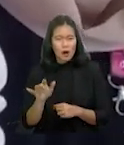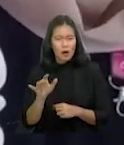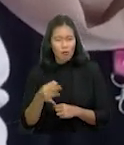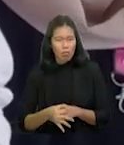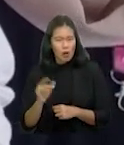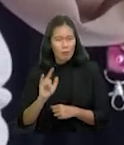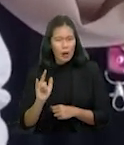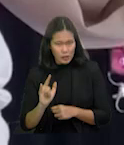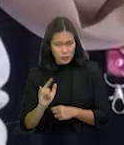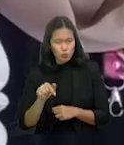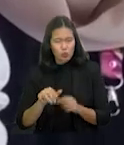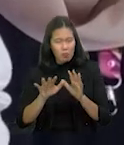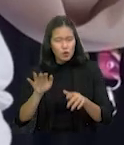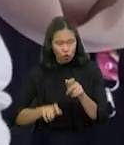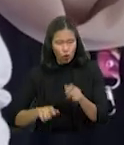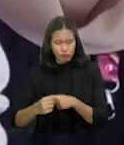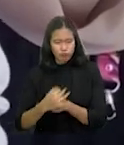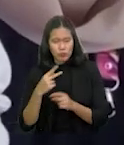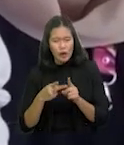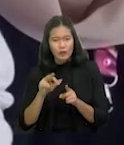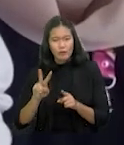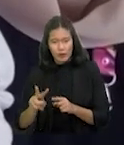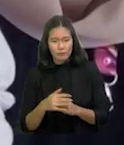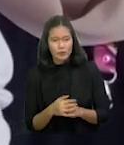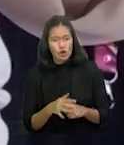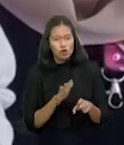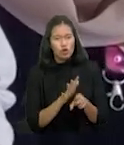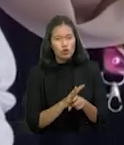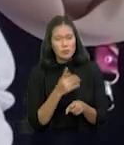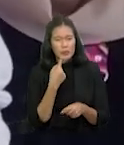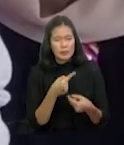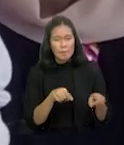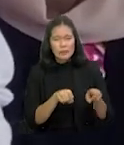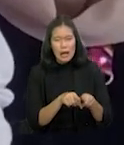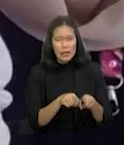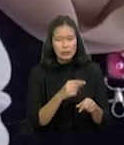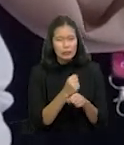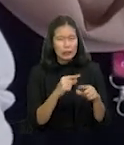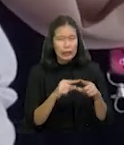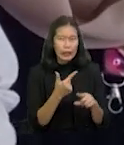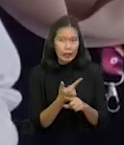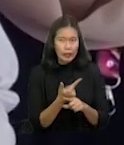terbanyak positif HIV. Pasangan G gitu Bu ya? Ya,